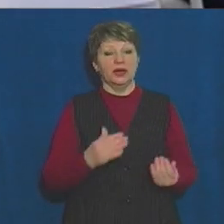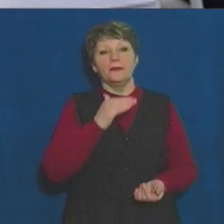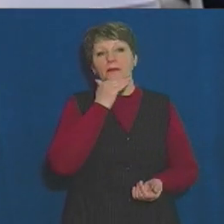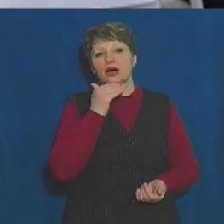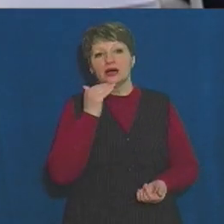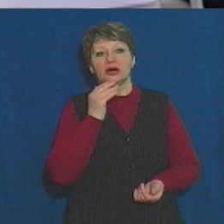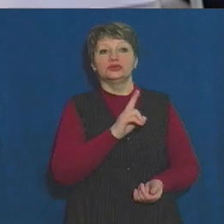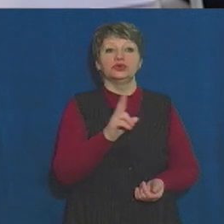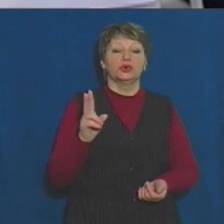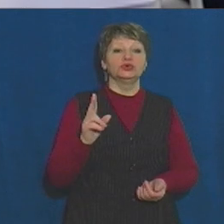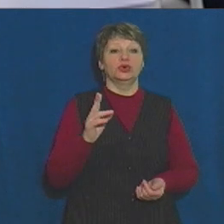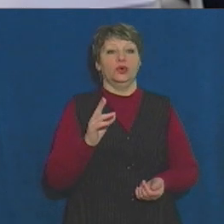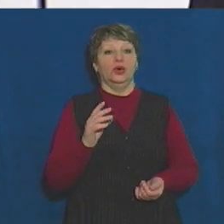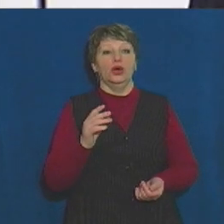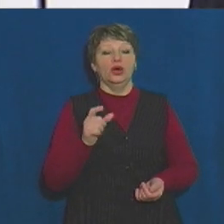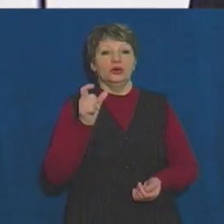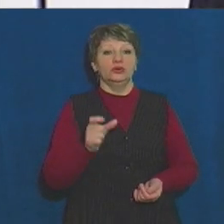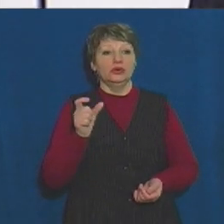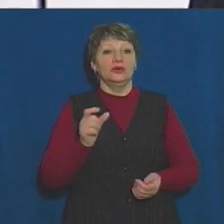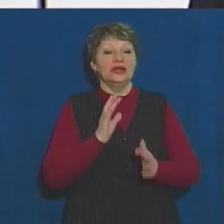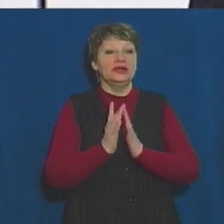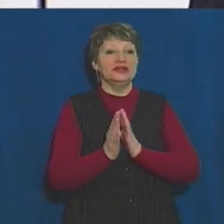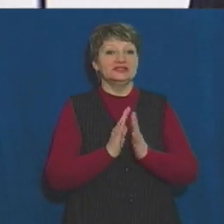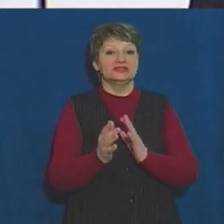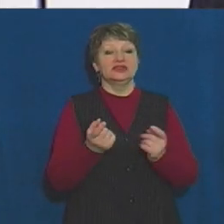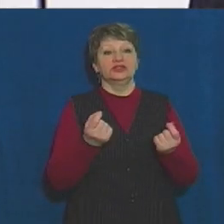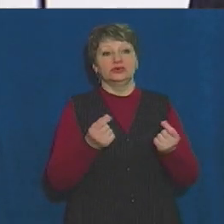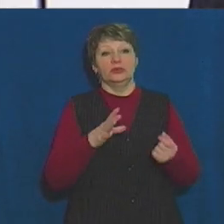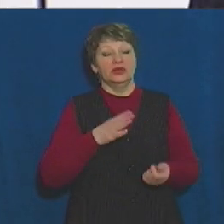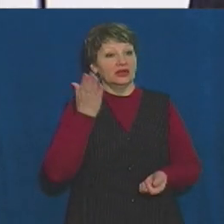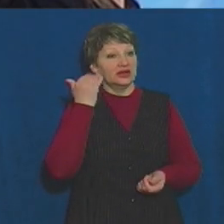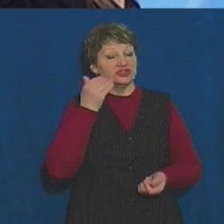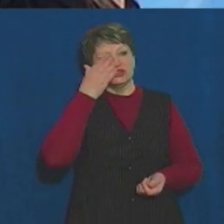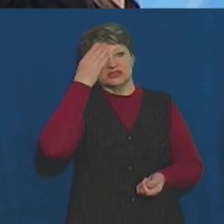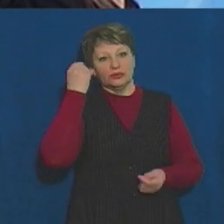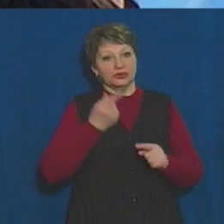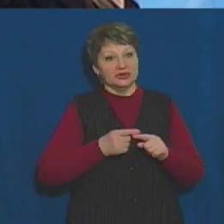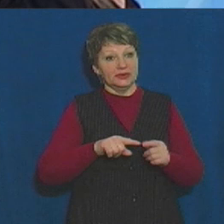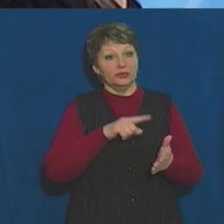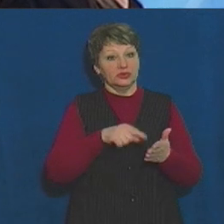і лісники також, якось свого часу воно трохи було забути це питання. А зараз всі